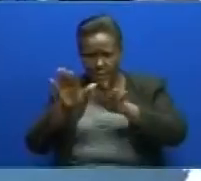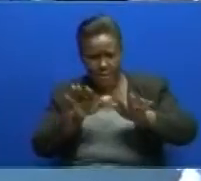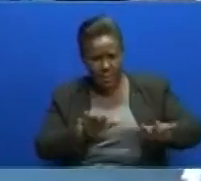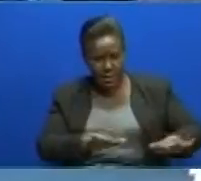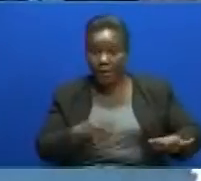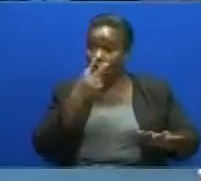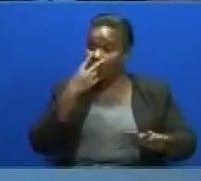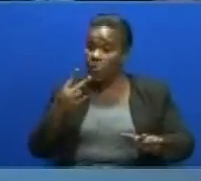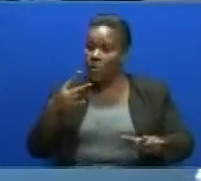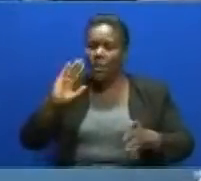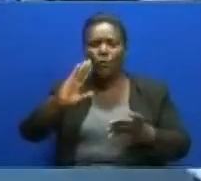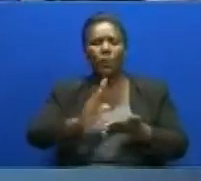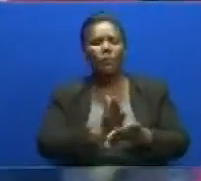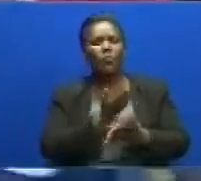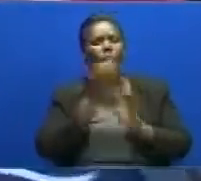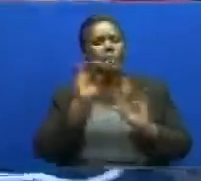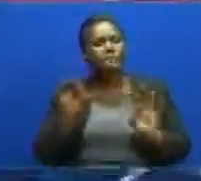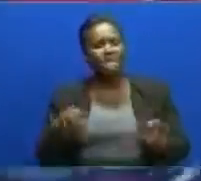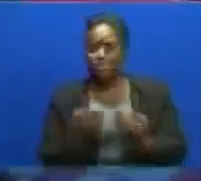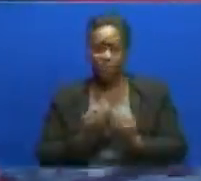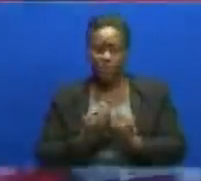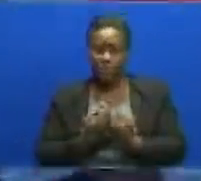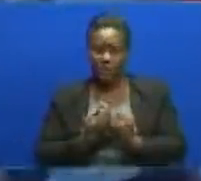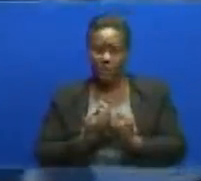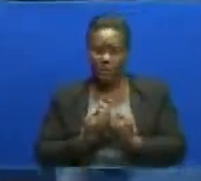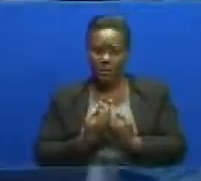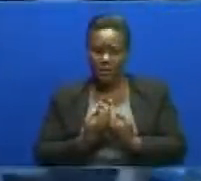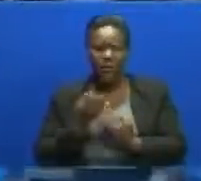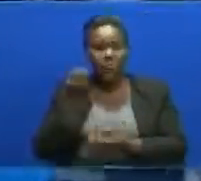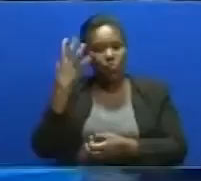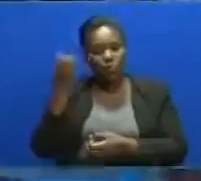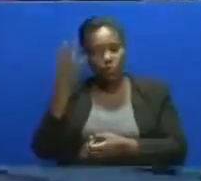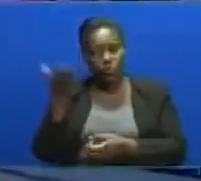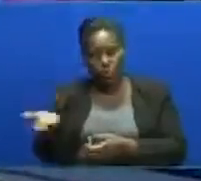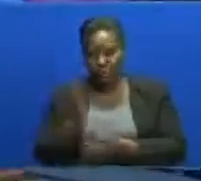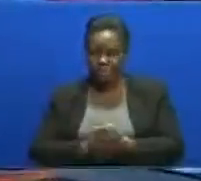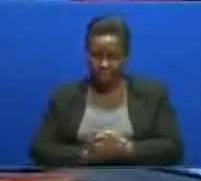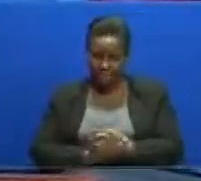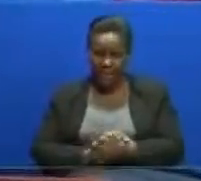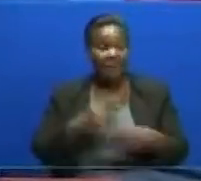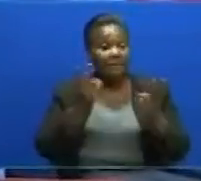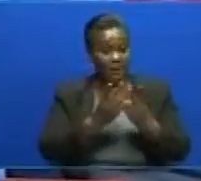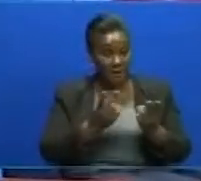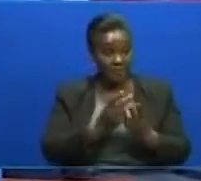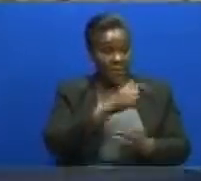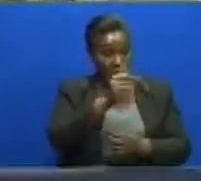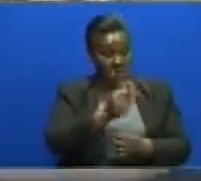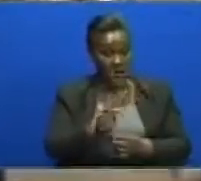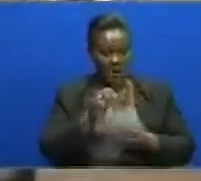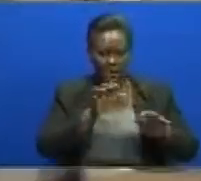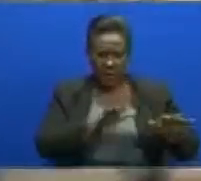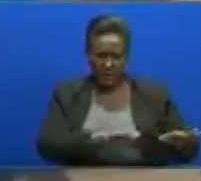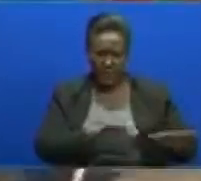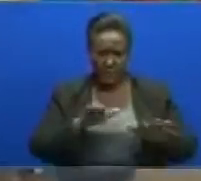miaka 38 sasa. Lakini Tanzania nayo ina haha hivyo hivyo kulimaliza hili kwa